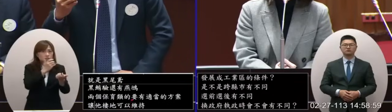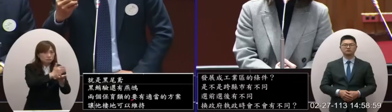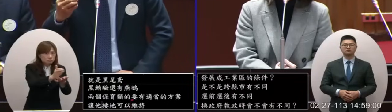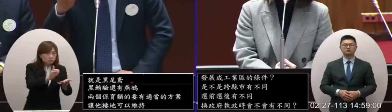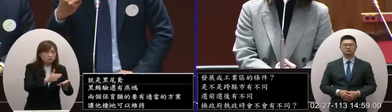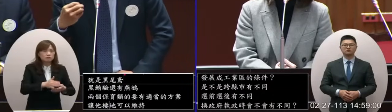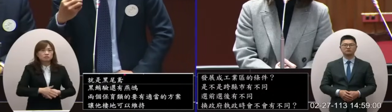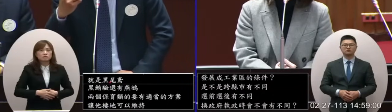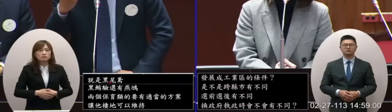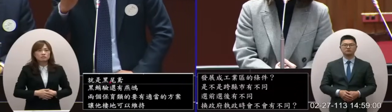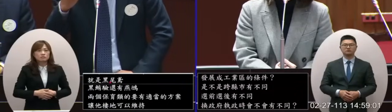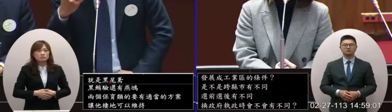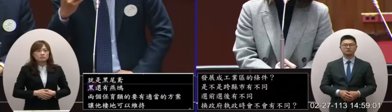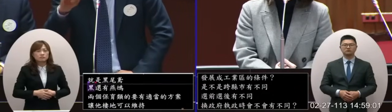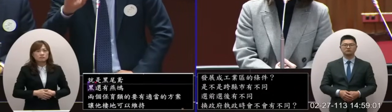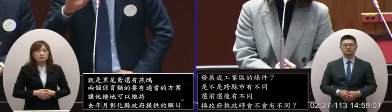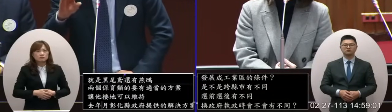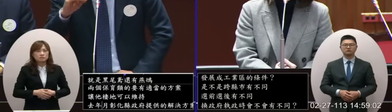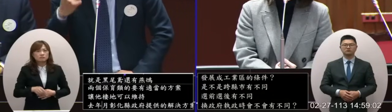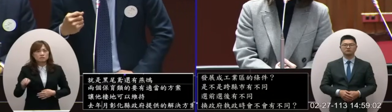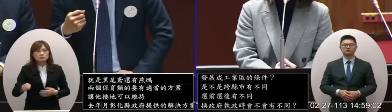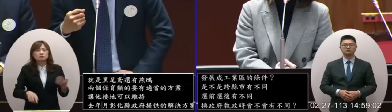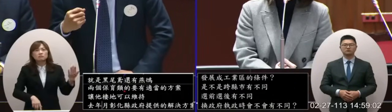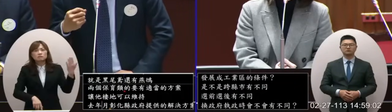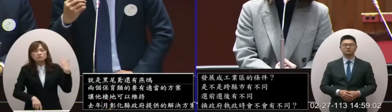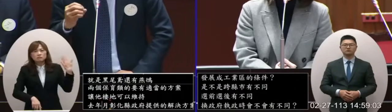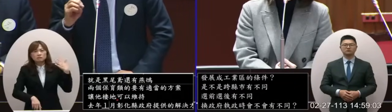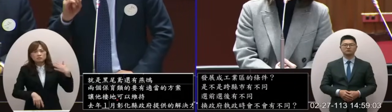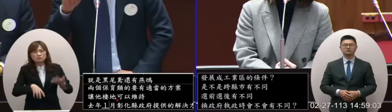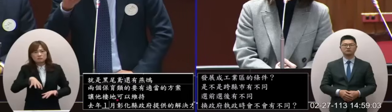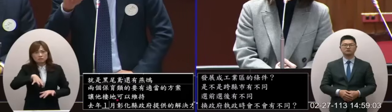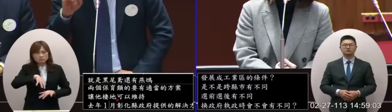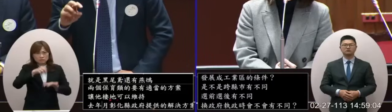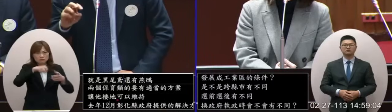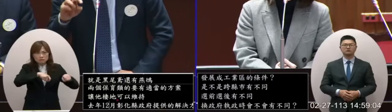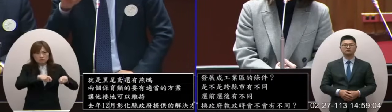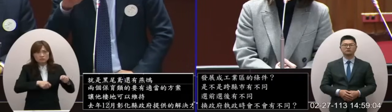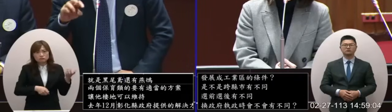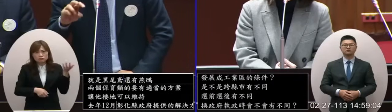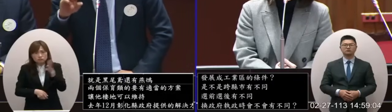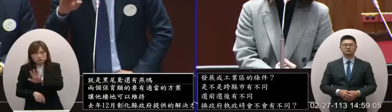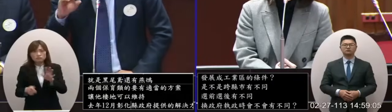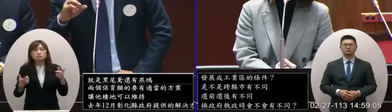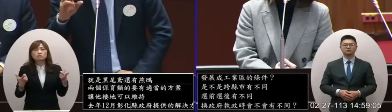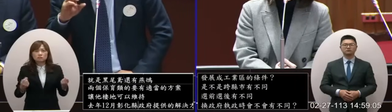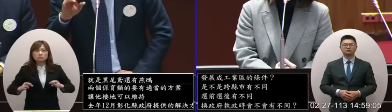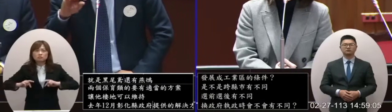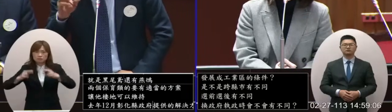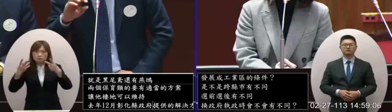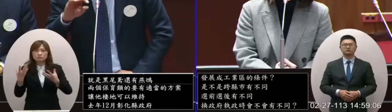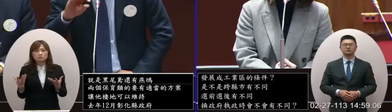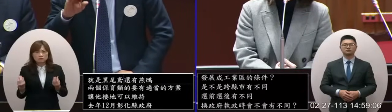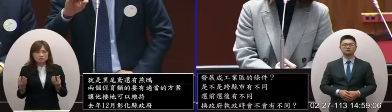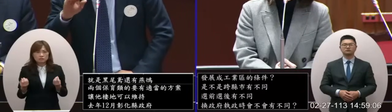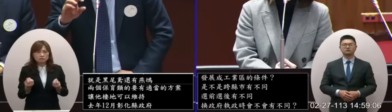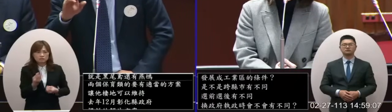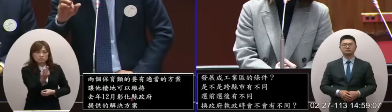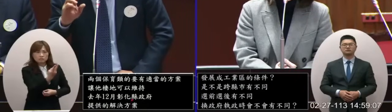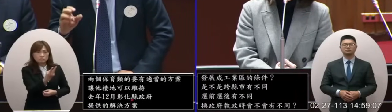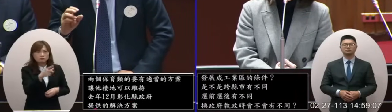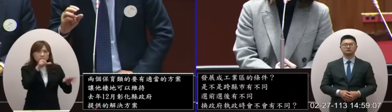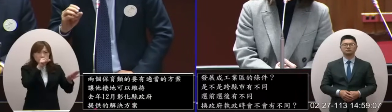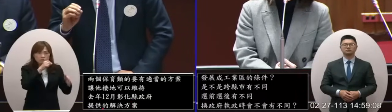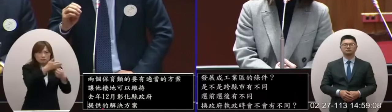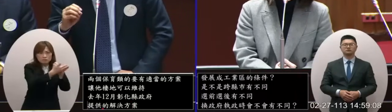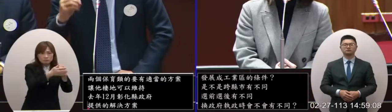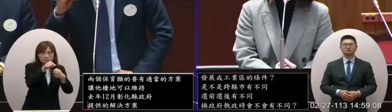之前所提出来的改的说法有改变。换句话说，在这个两个保育类还没有把它找到解决